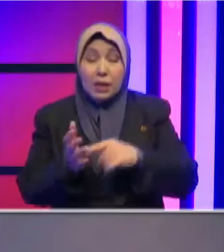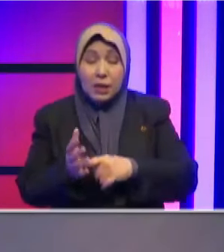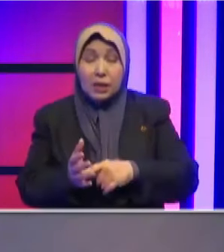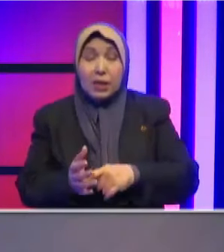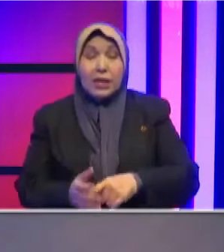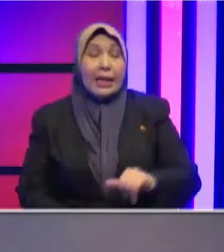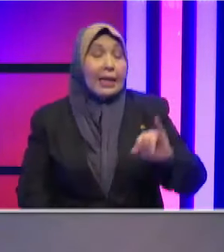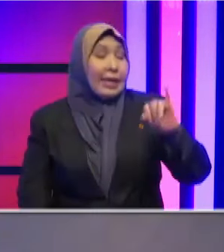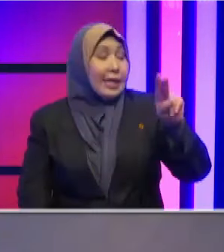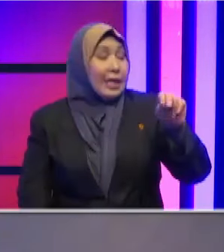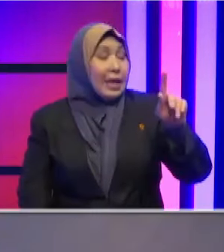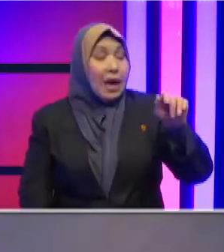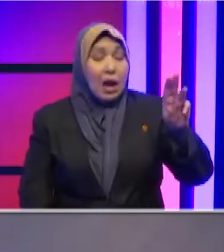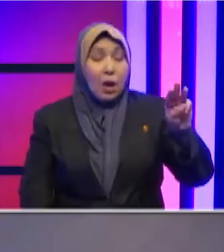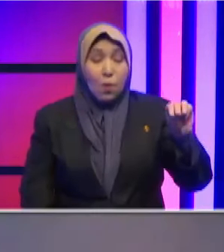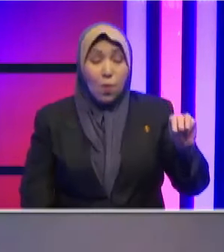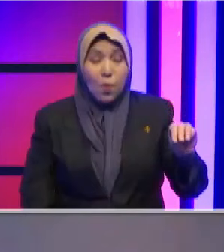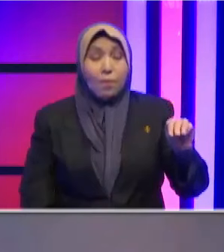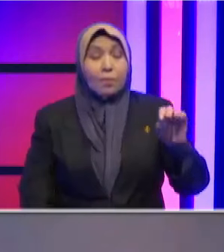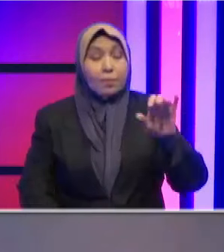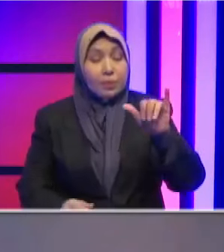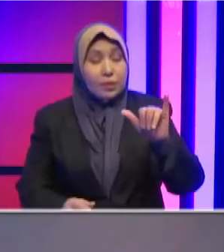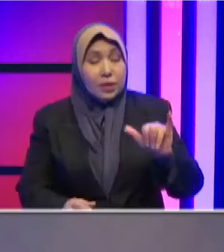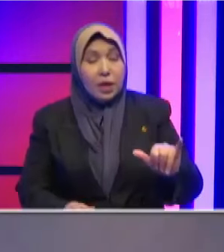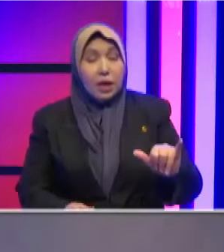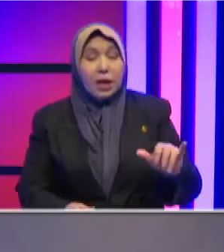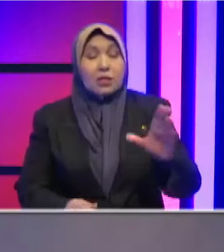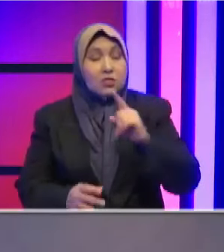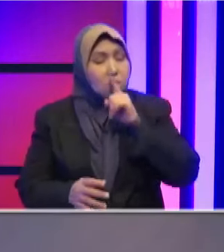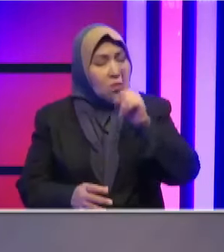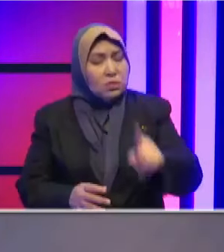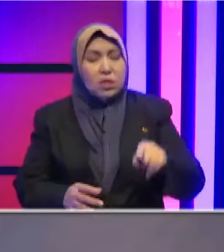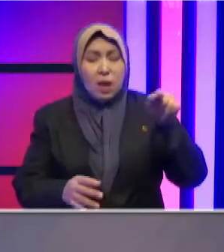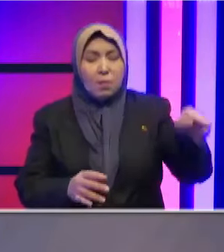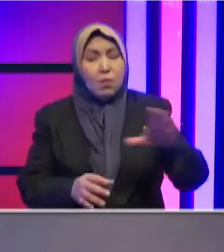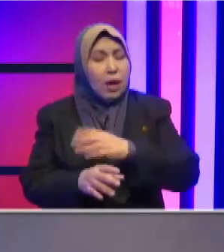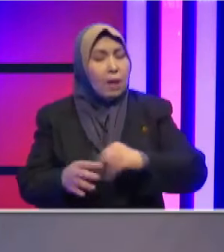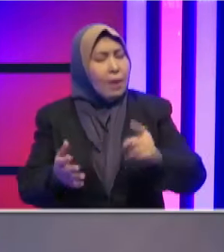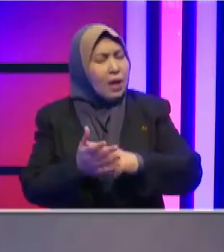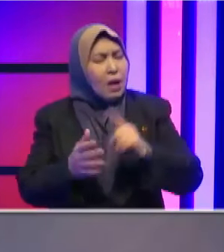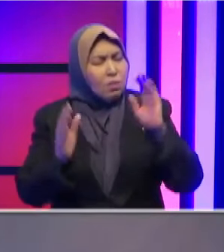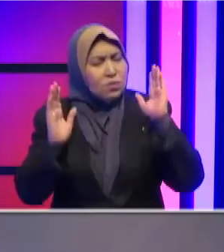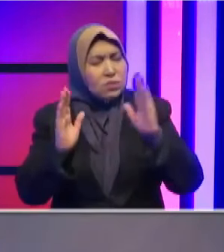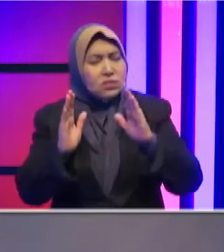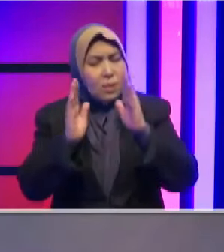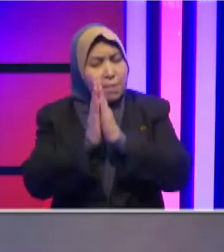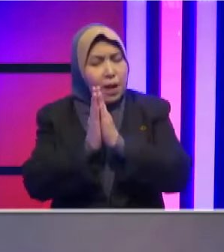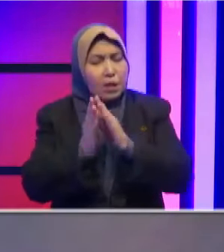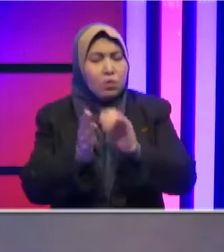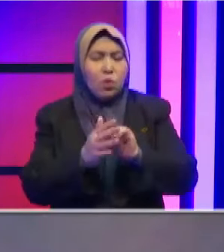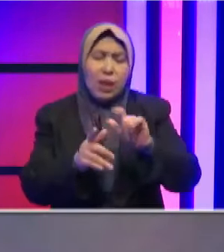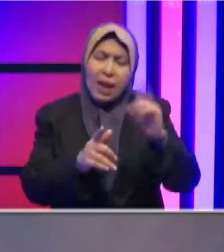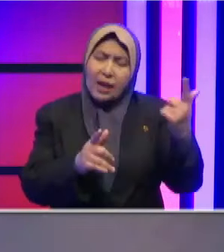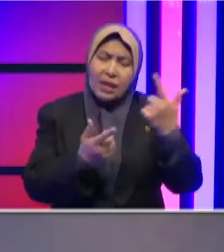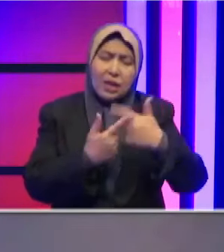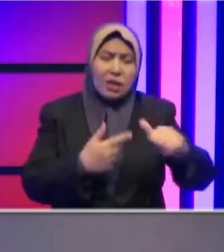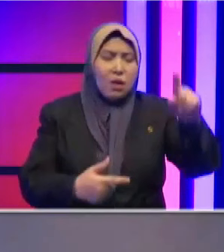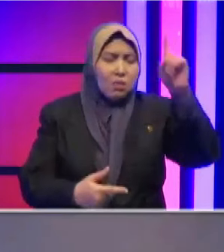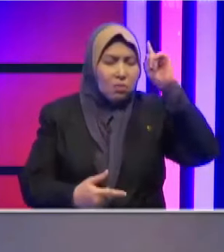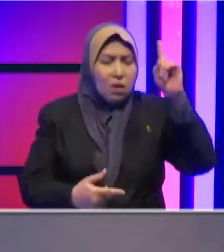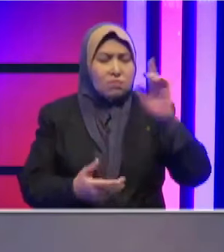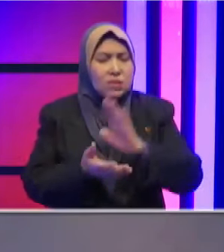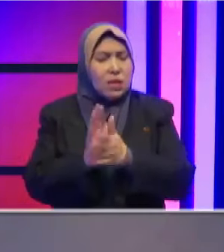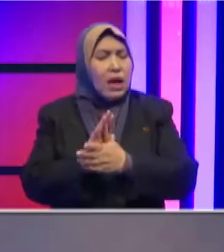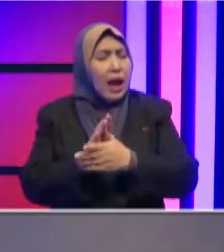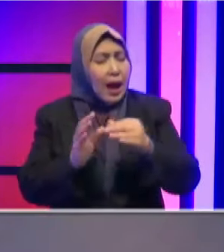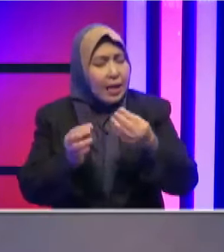innakum Muhammad Abdul mindunillahi hasabu jahanam Antum lah wahidun